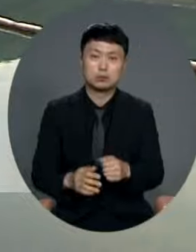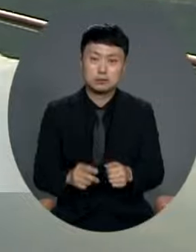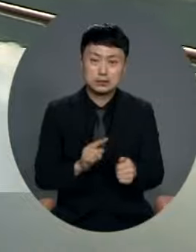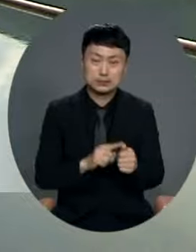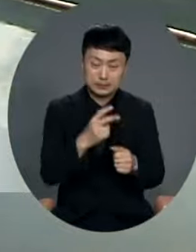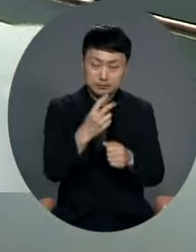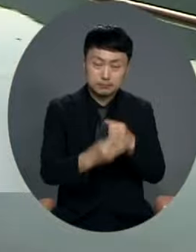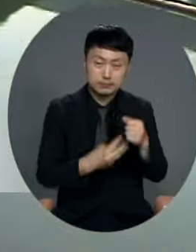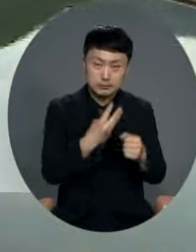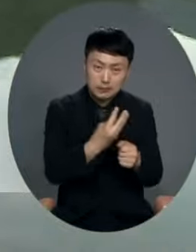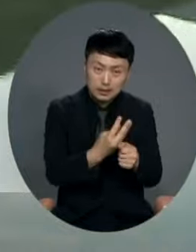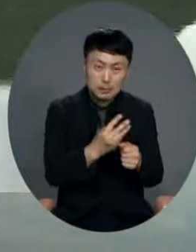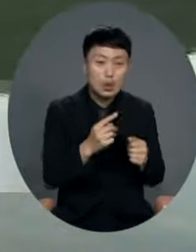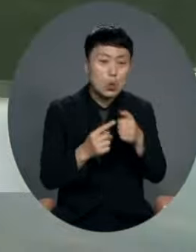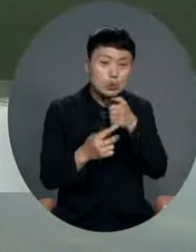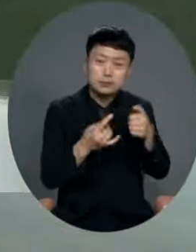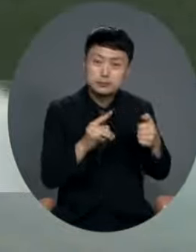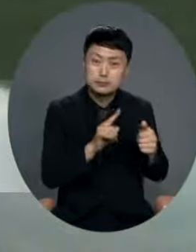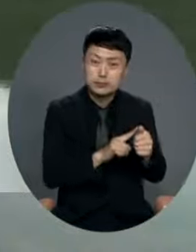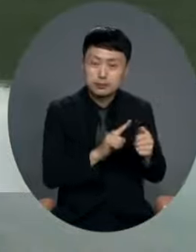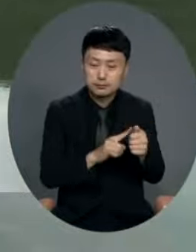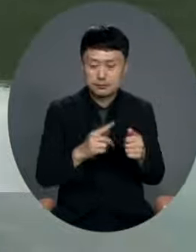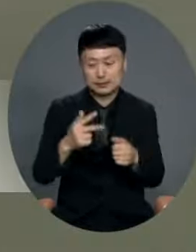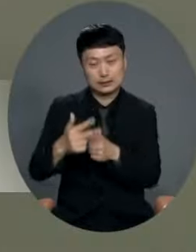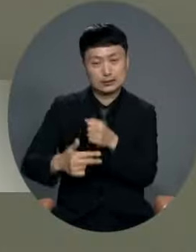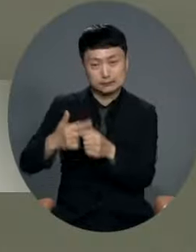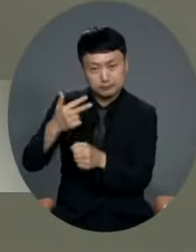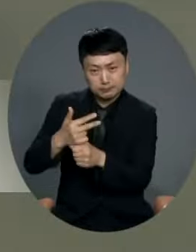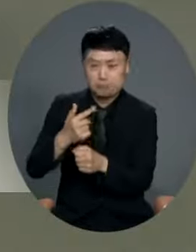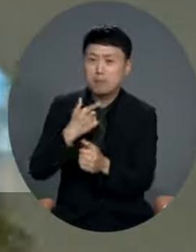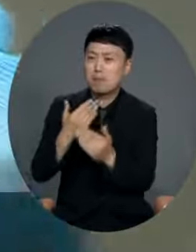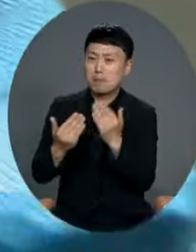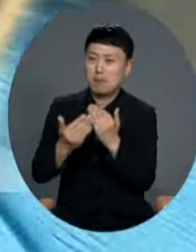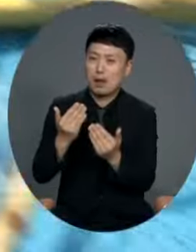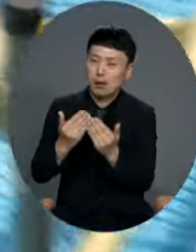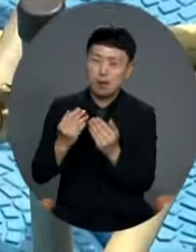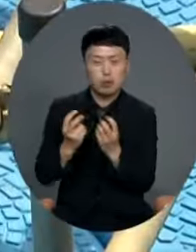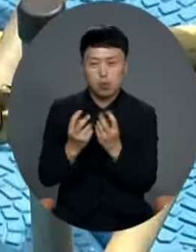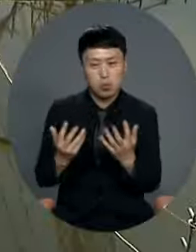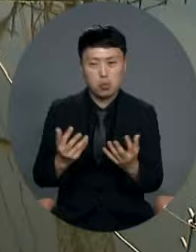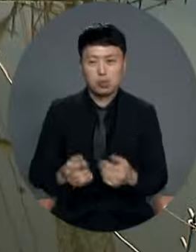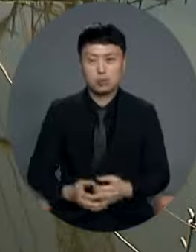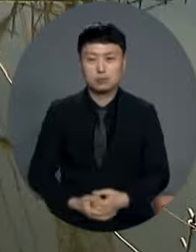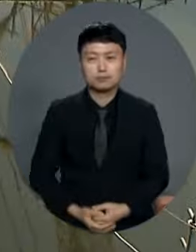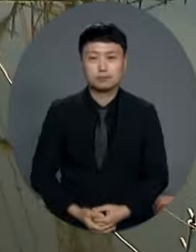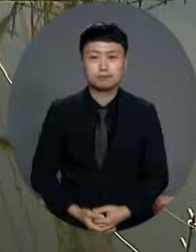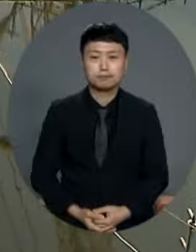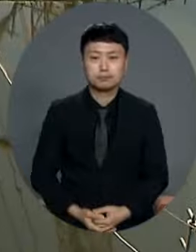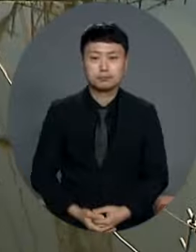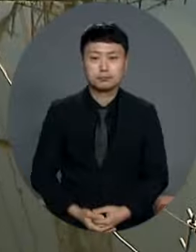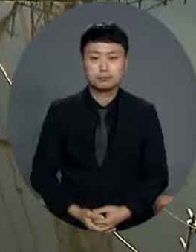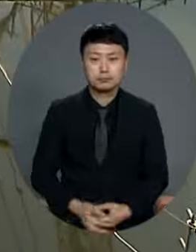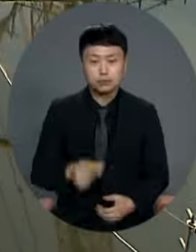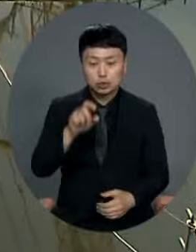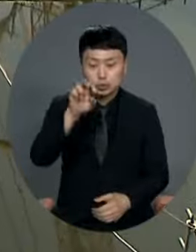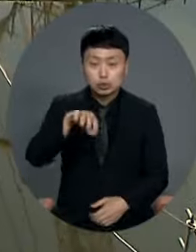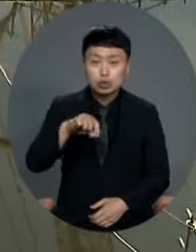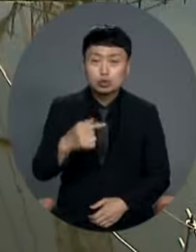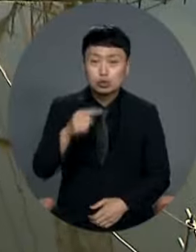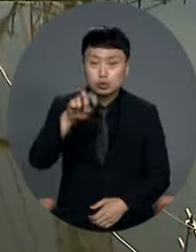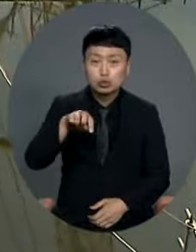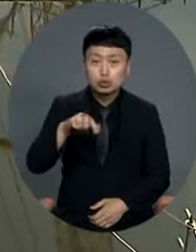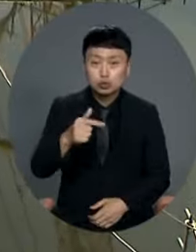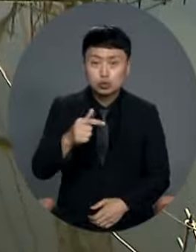50대 잠수 부도 7년 경력의 20대 잠수 부도 속수무책이었습니다 이들은 운문댐 취수탑